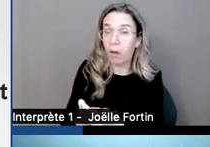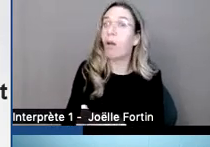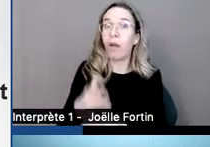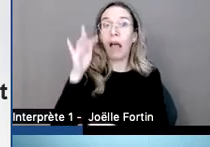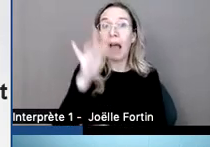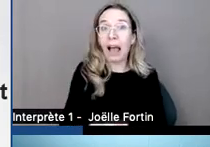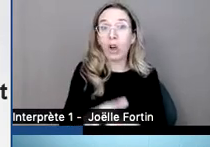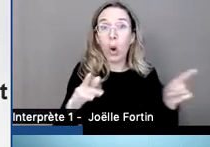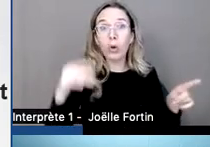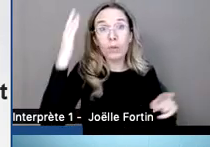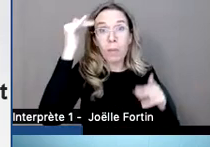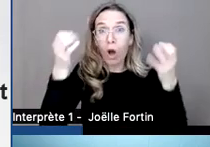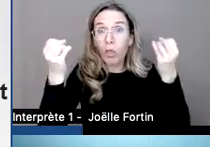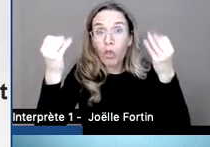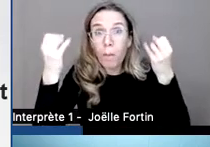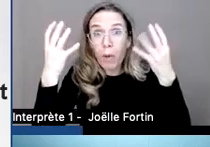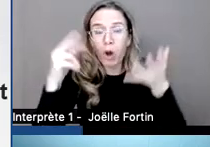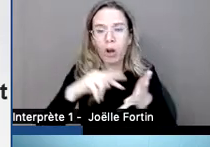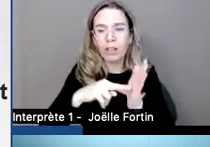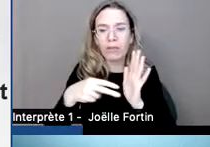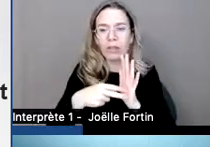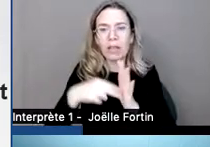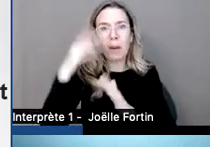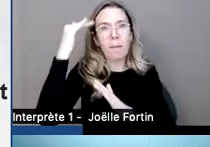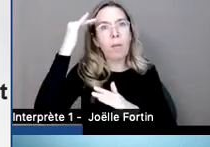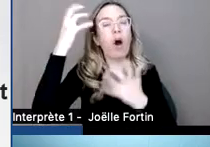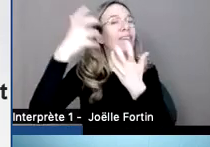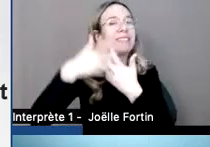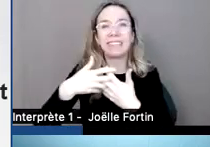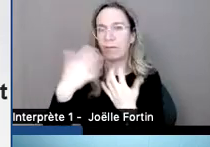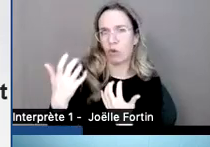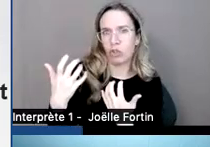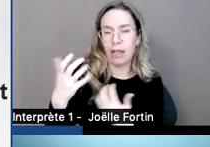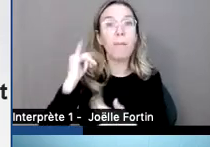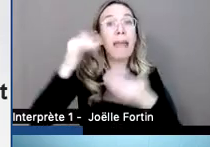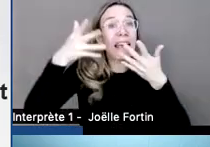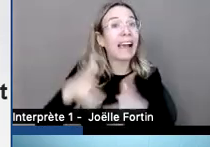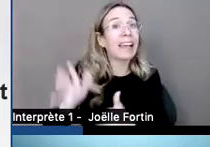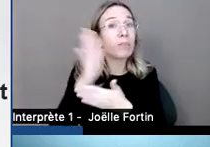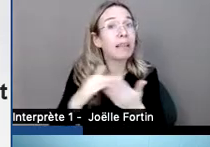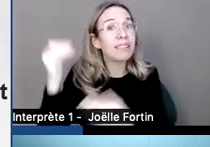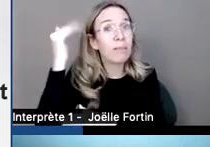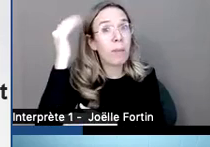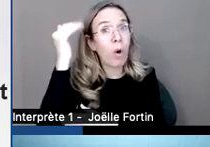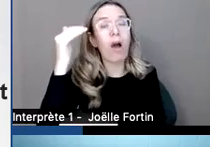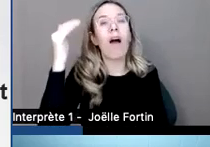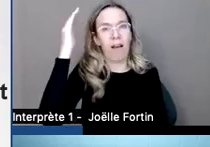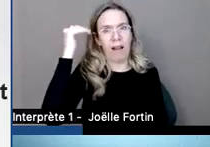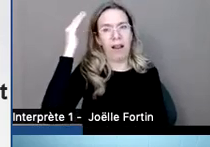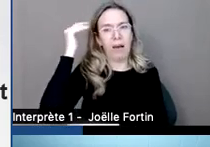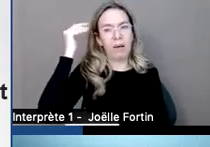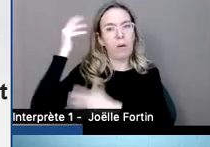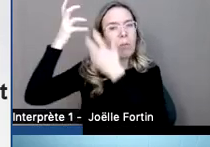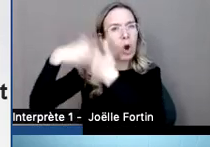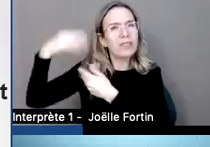n'ont plus de mémoire. Ils ont une mémoire dysfonctionnelle. Mais ce qui reste, c'est ce qu'on appelle la mémoire